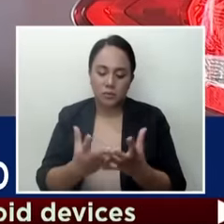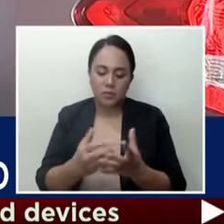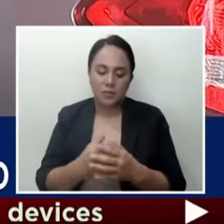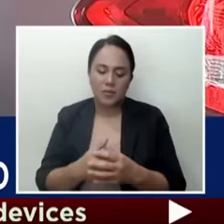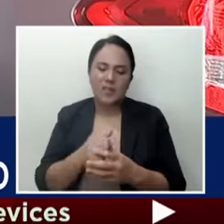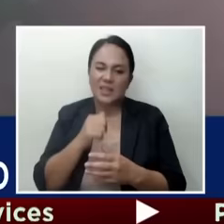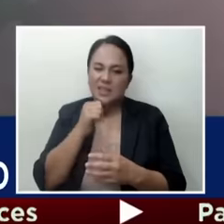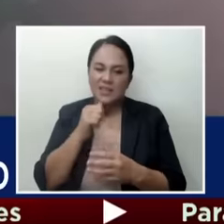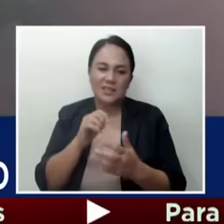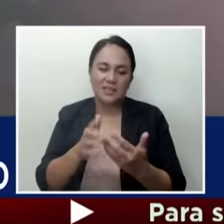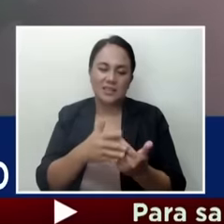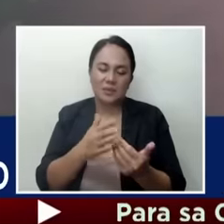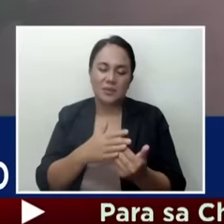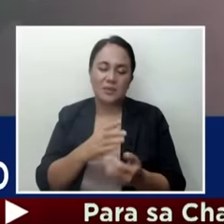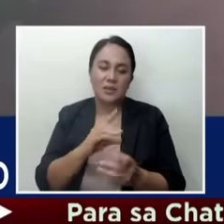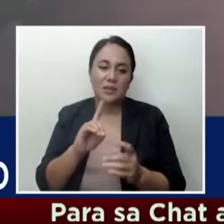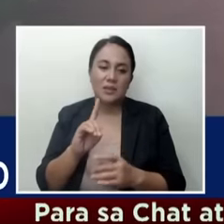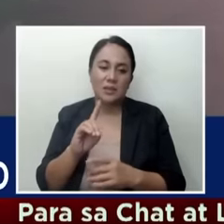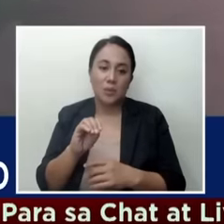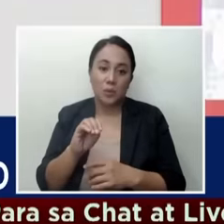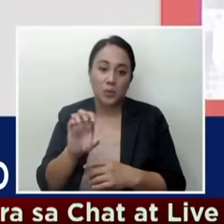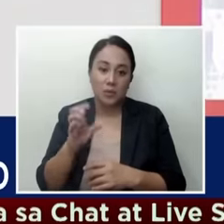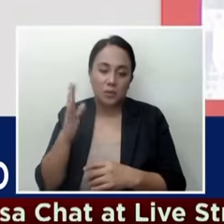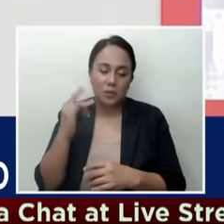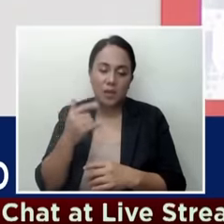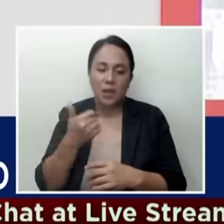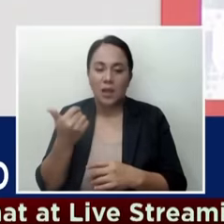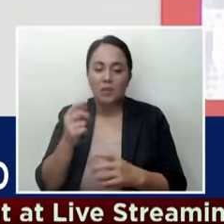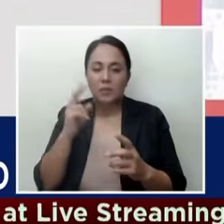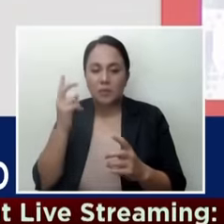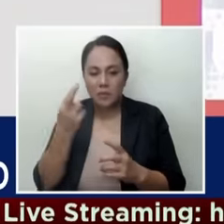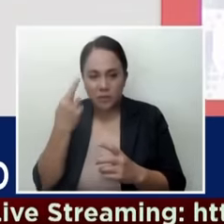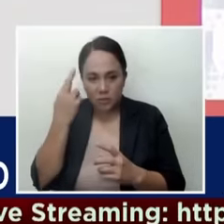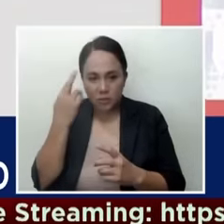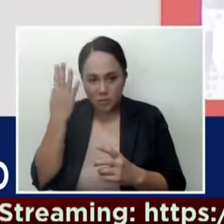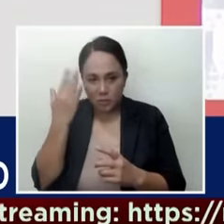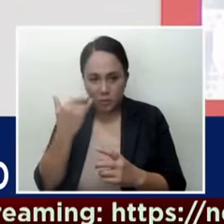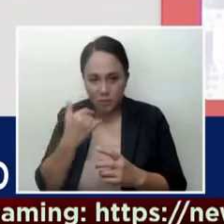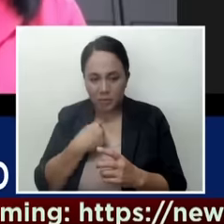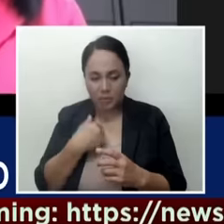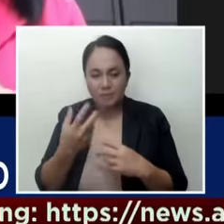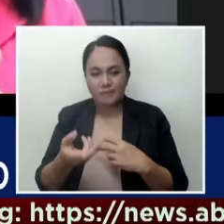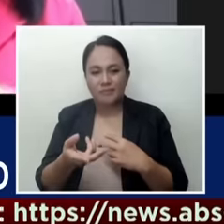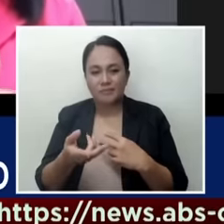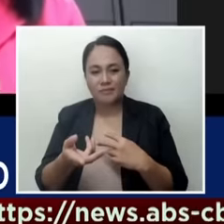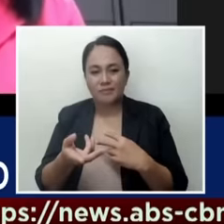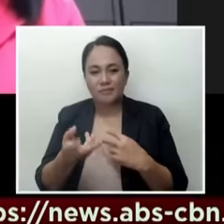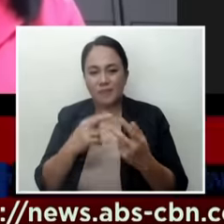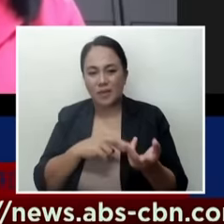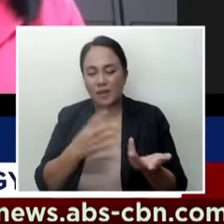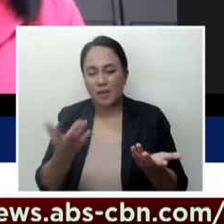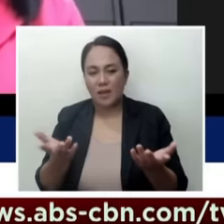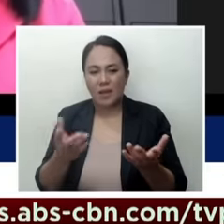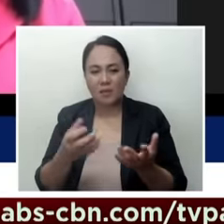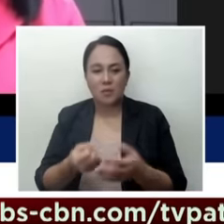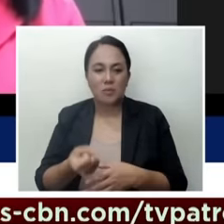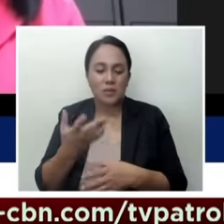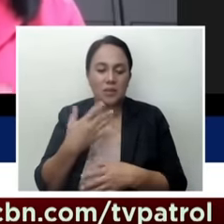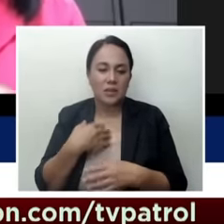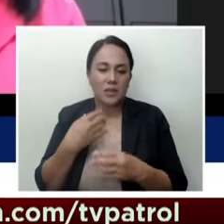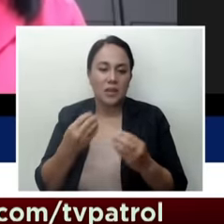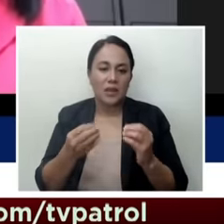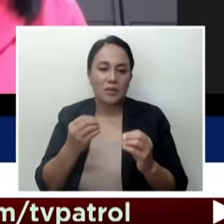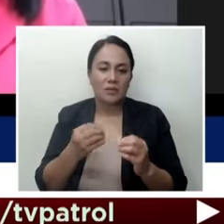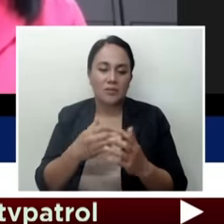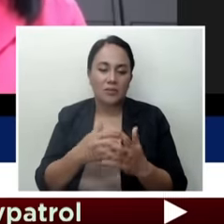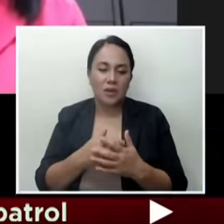ayon sa Department of Energy dahil may ilang factors ding pwedeng magpabaliktad sa presyo. Kung hindi mangingibabaw yung reason talaga